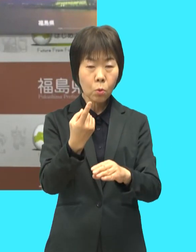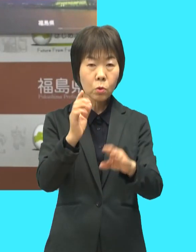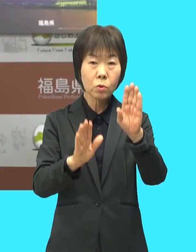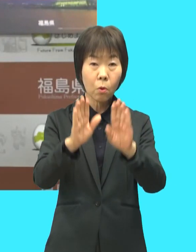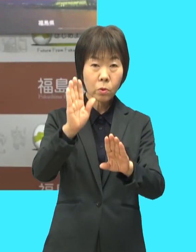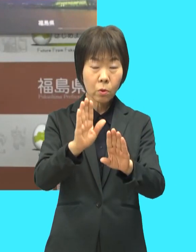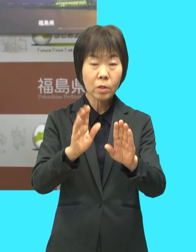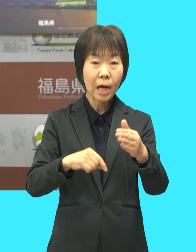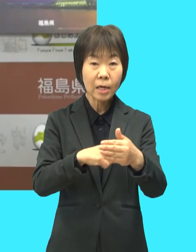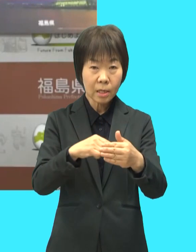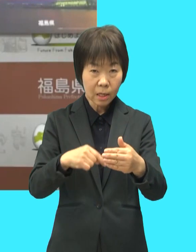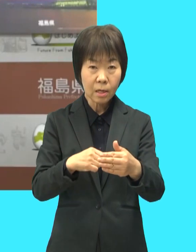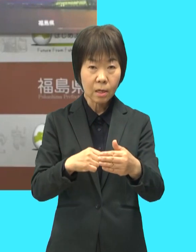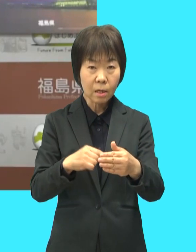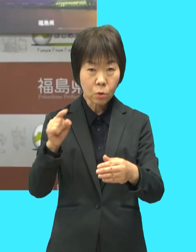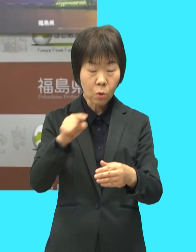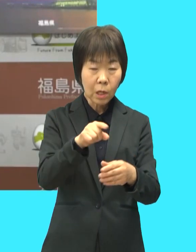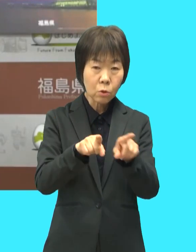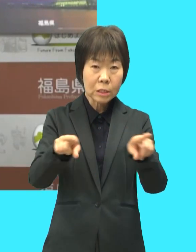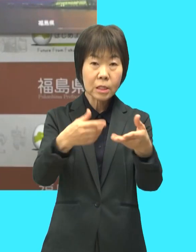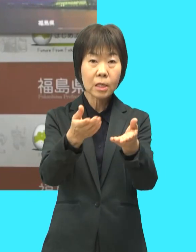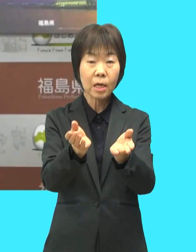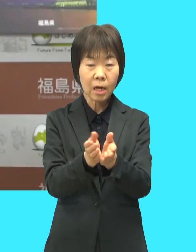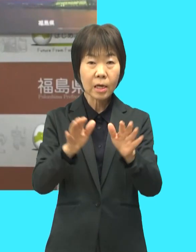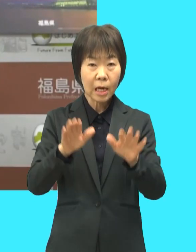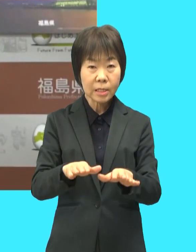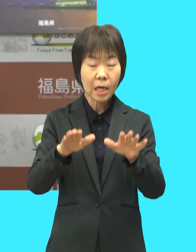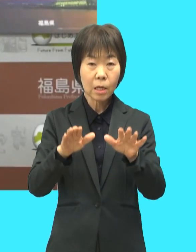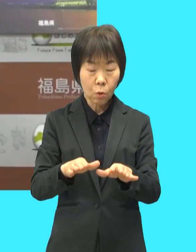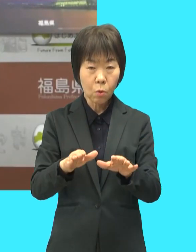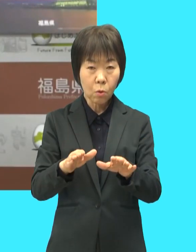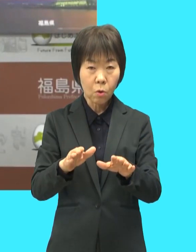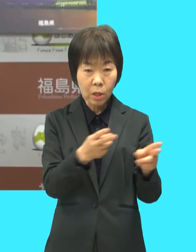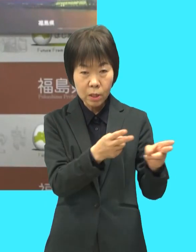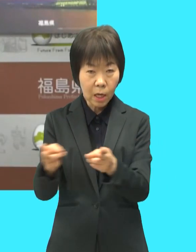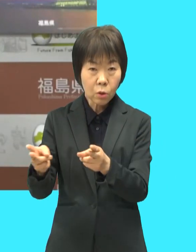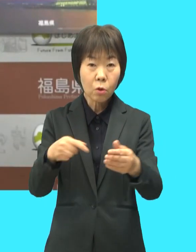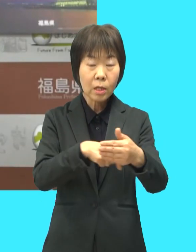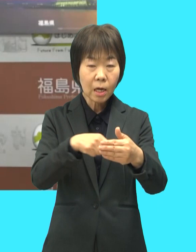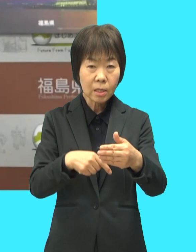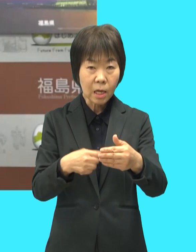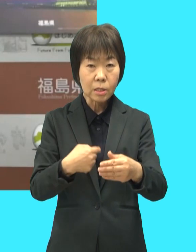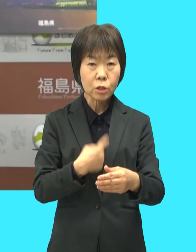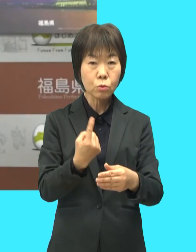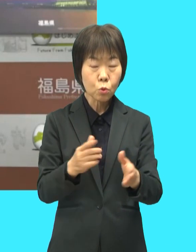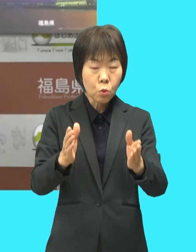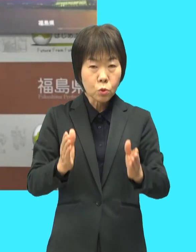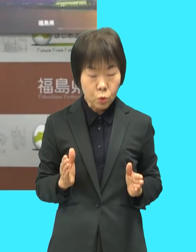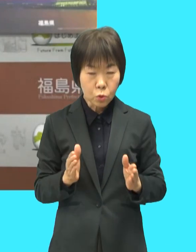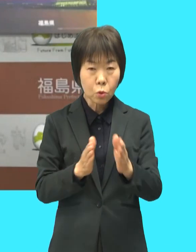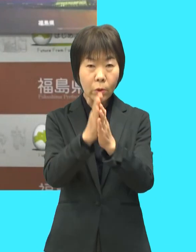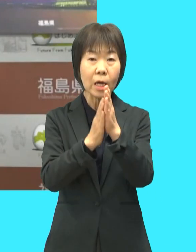況の中で、それぞれの自治体が現時点での制度の中で任意の自粛のお